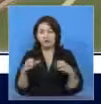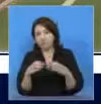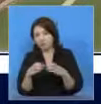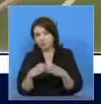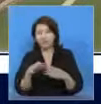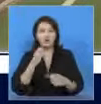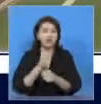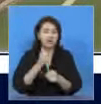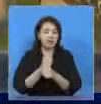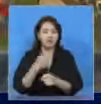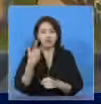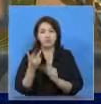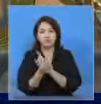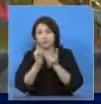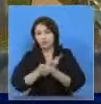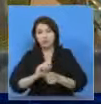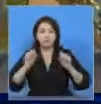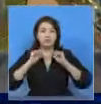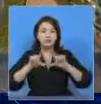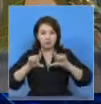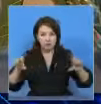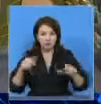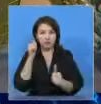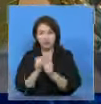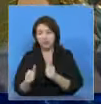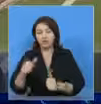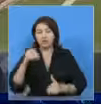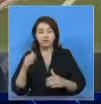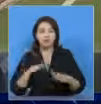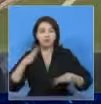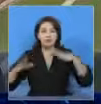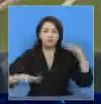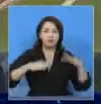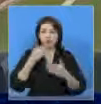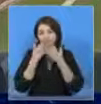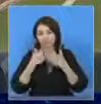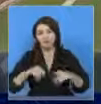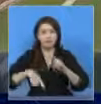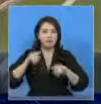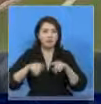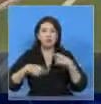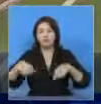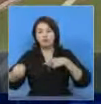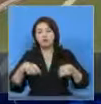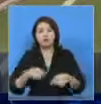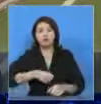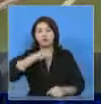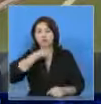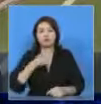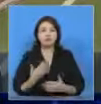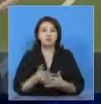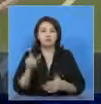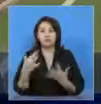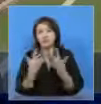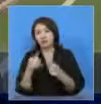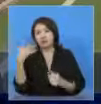функционируют сменная спортивная школа ежедневно тренировки приходе любителей футбола старше 35 лет их насчитывается около